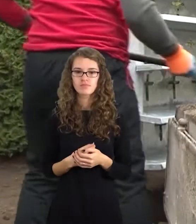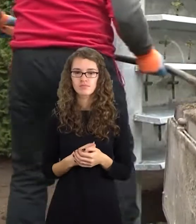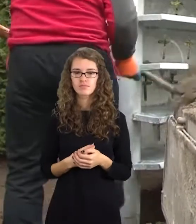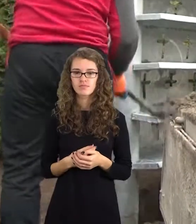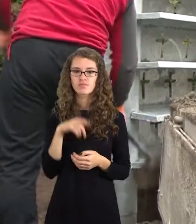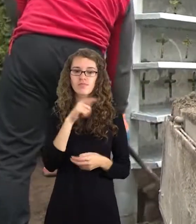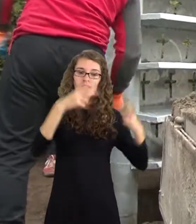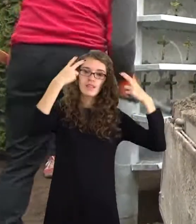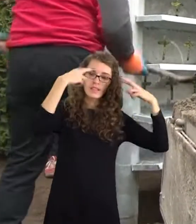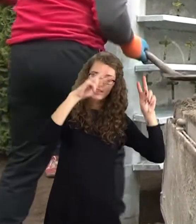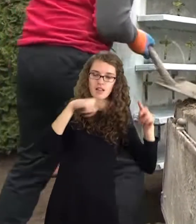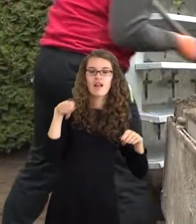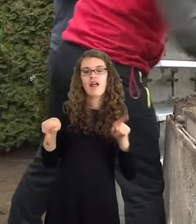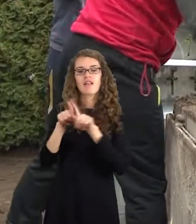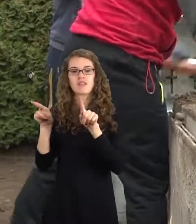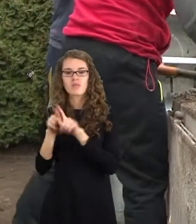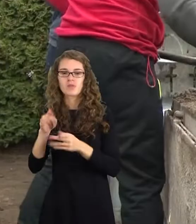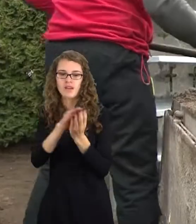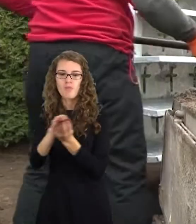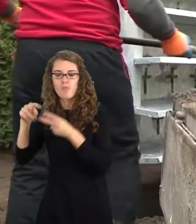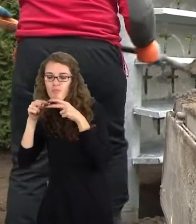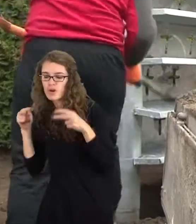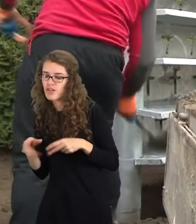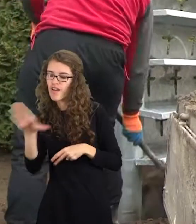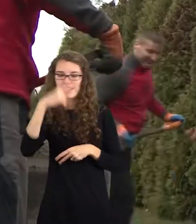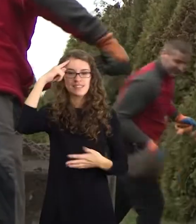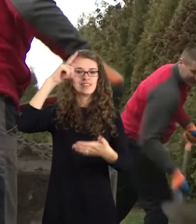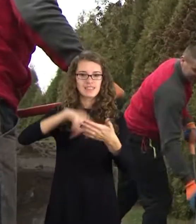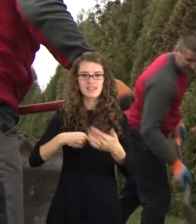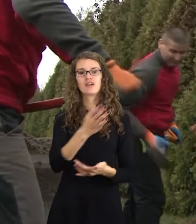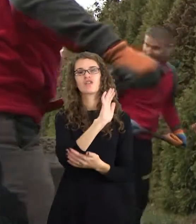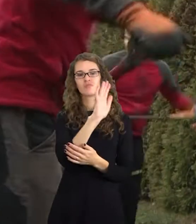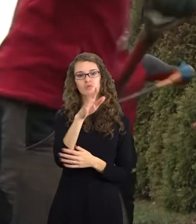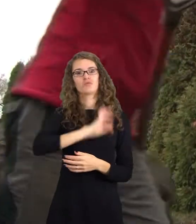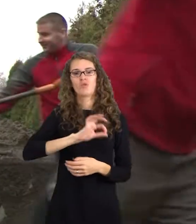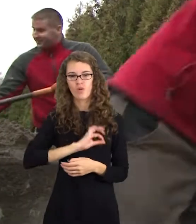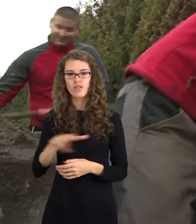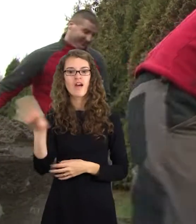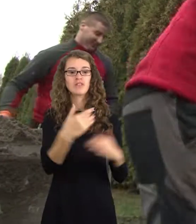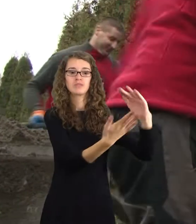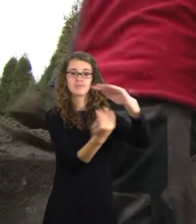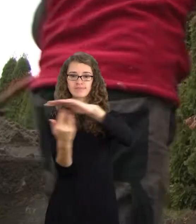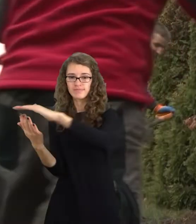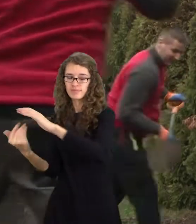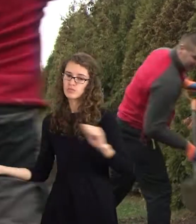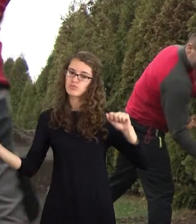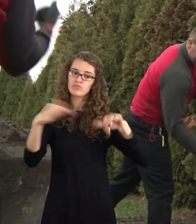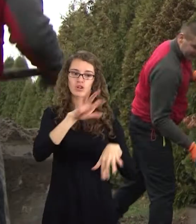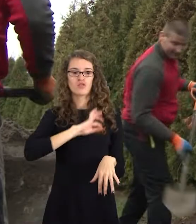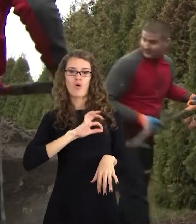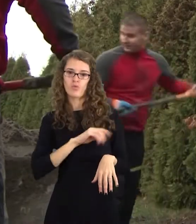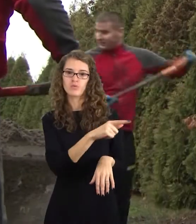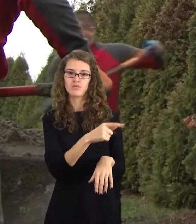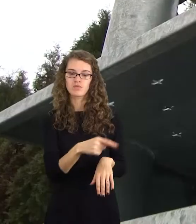kapinių prižiūrėtojai tiki idėją sėkme ir kviečia visus nebejingus miestelėnus prisijungti prie šios gražios akcijos. Juk ir